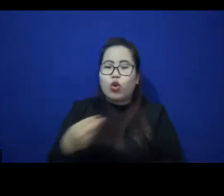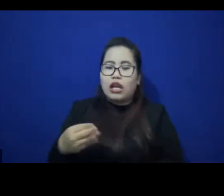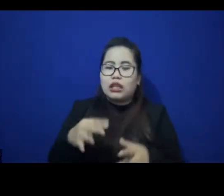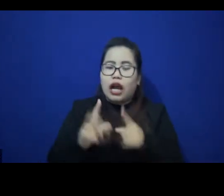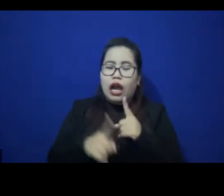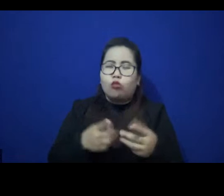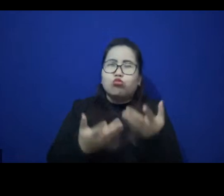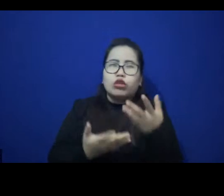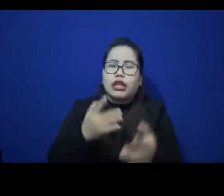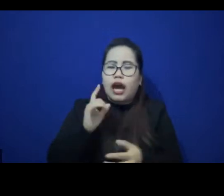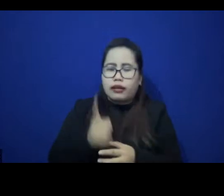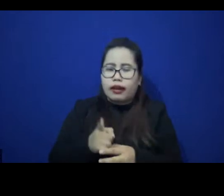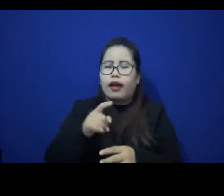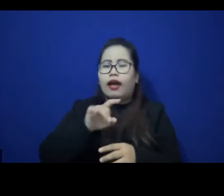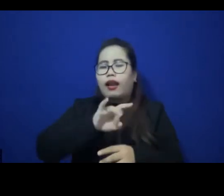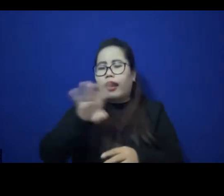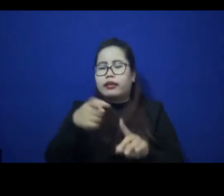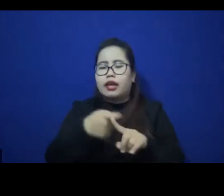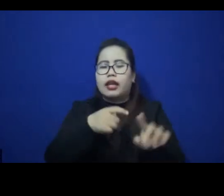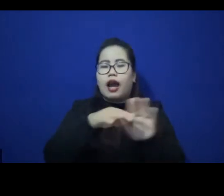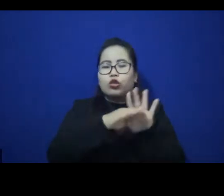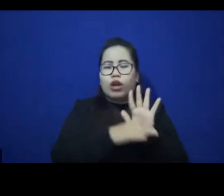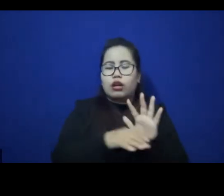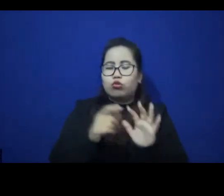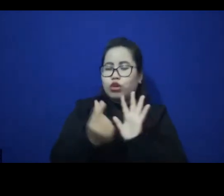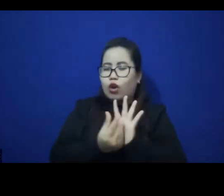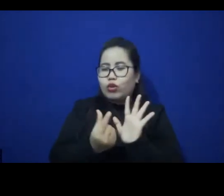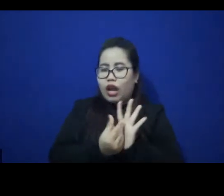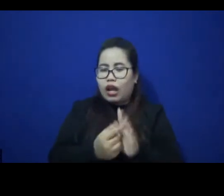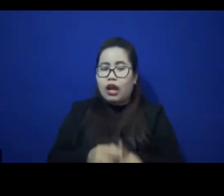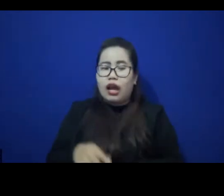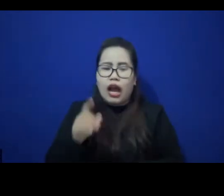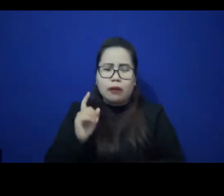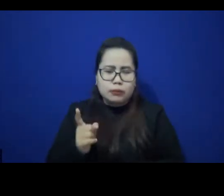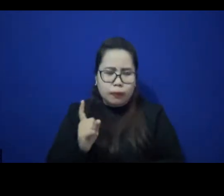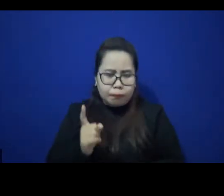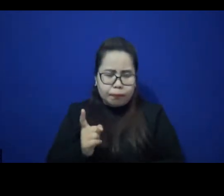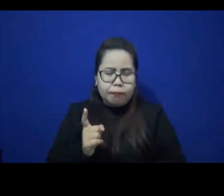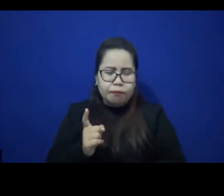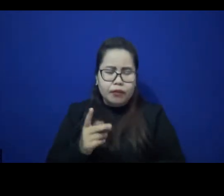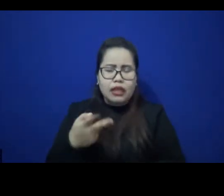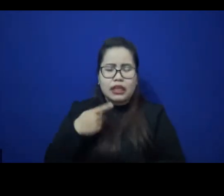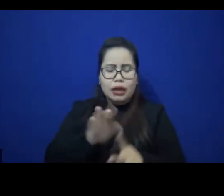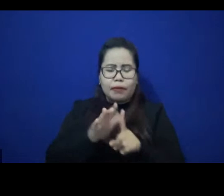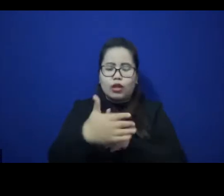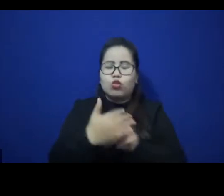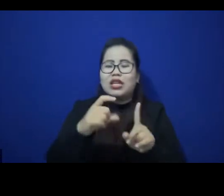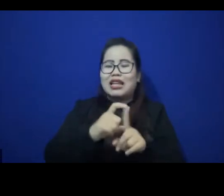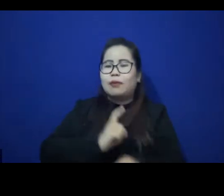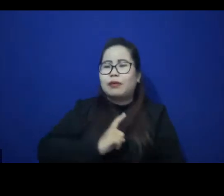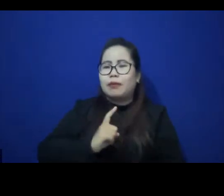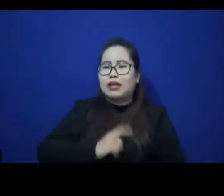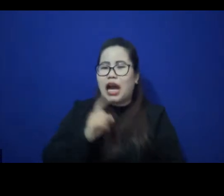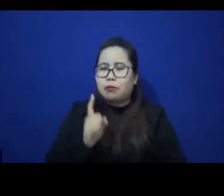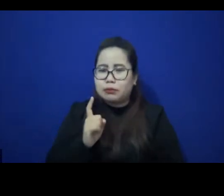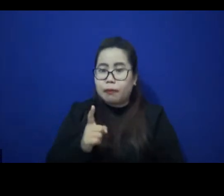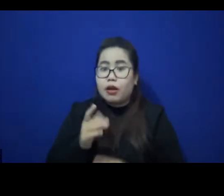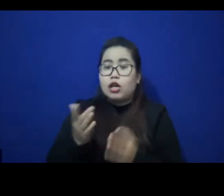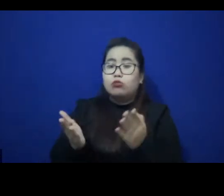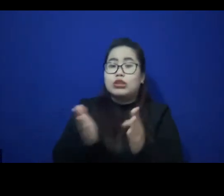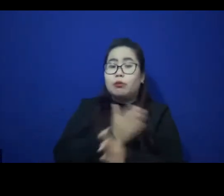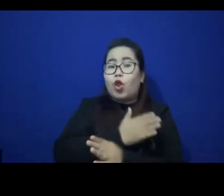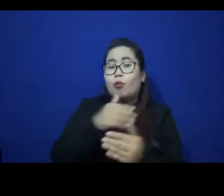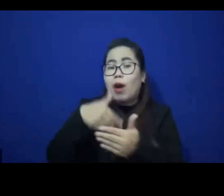lain oleh peraturan perundang-undangan Nah kenapa sih kita perlu melindungi data pribadi sebelum kita masuk nih